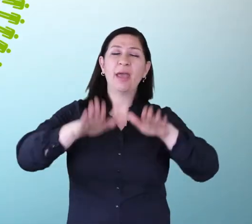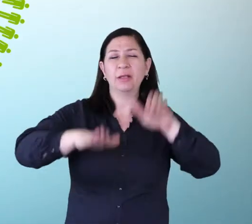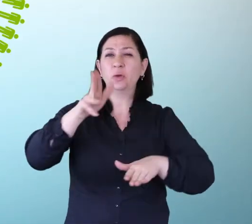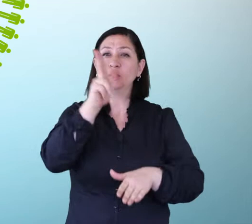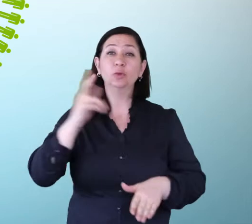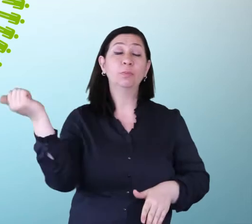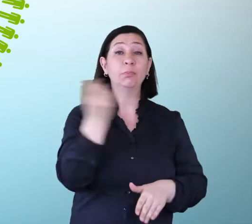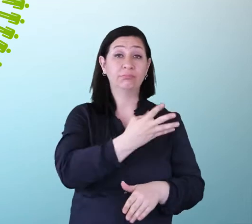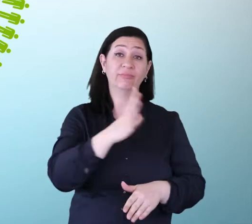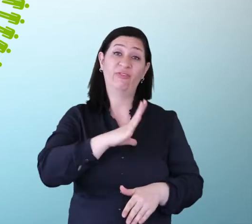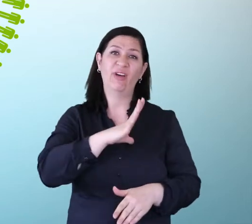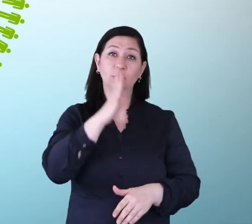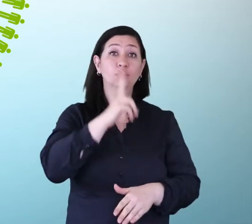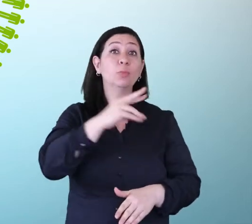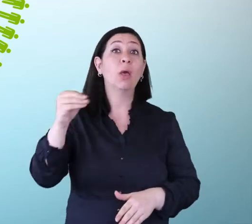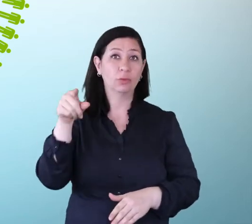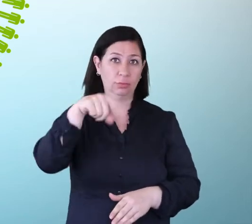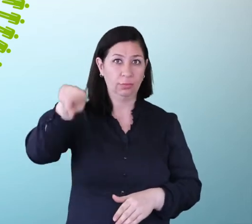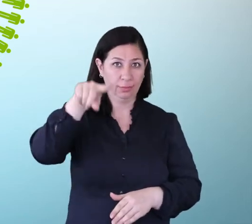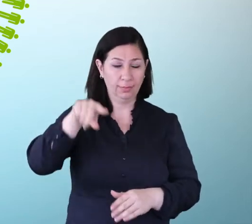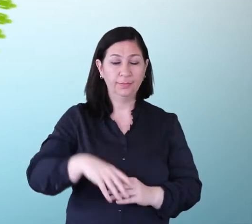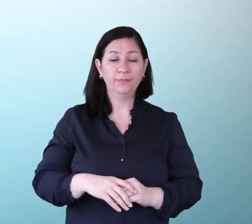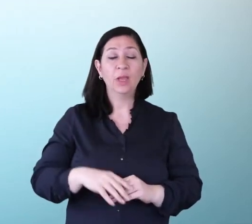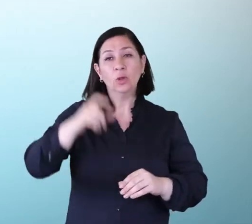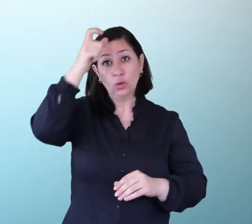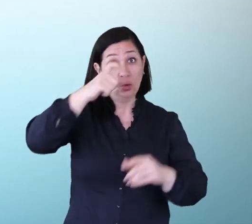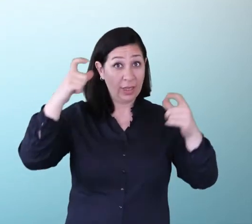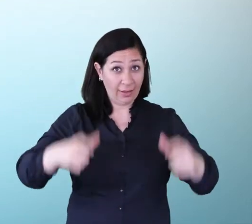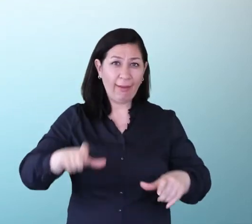Astım tüm dünyada yaklaşık 300 milyon kişiyi etkilemektedir.